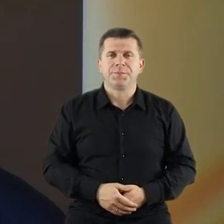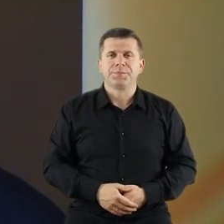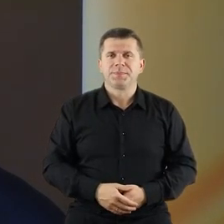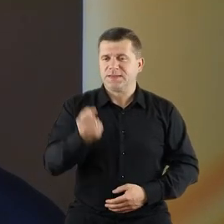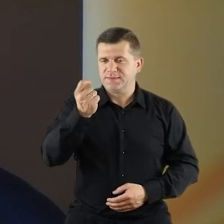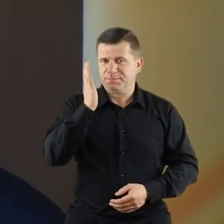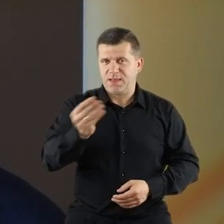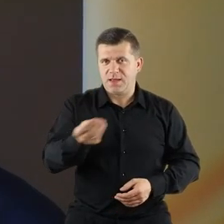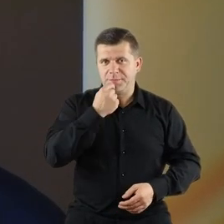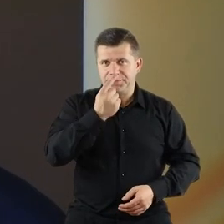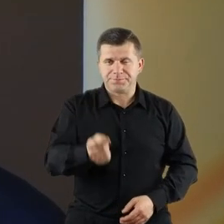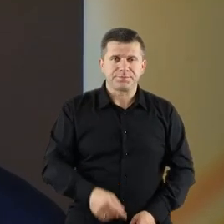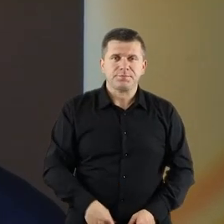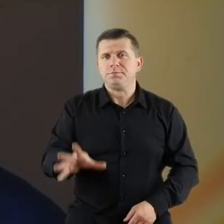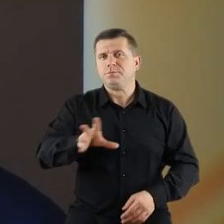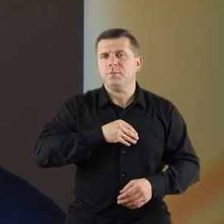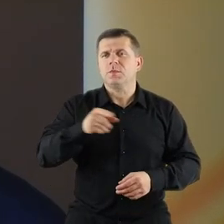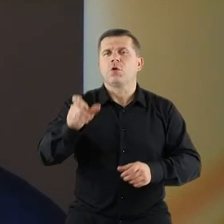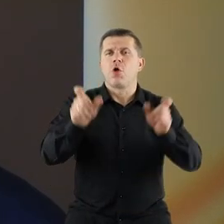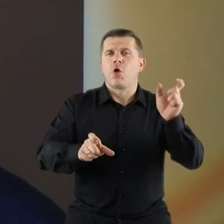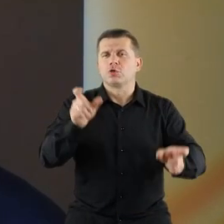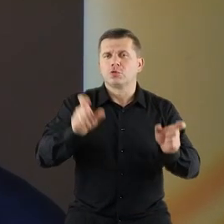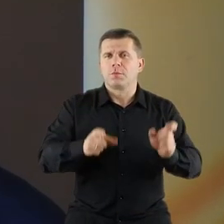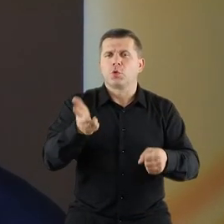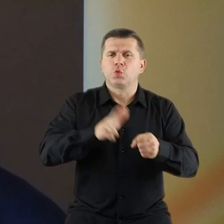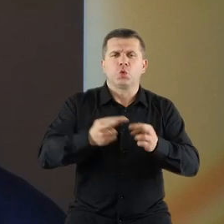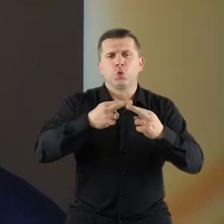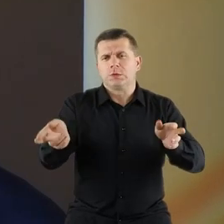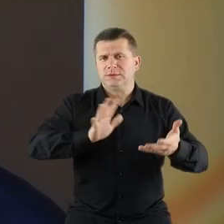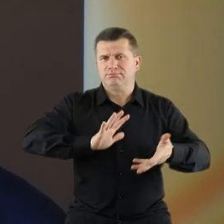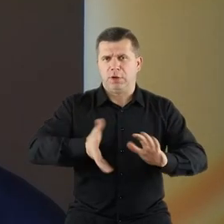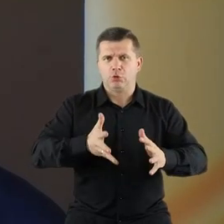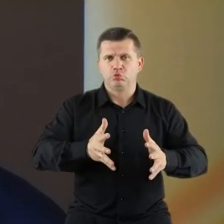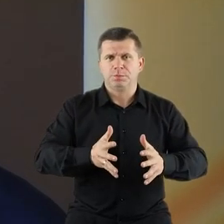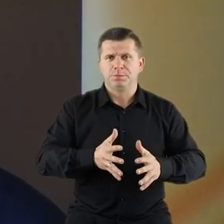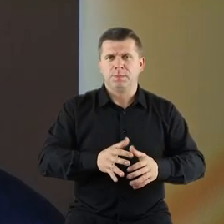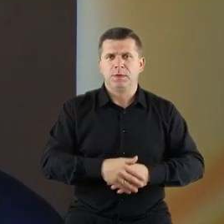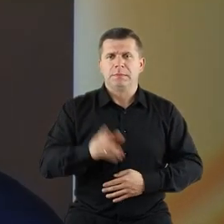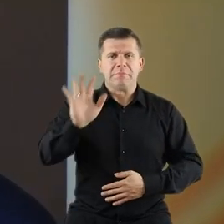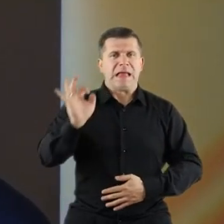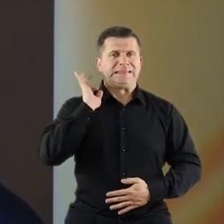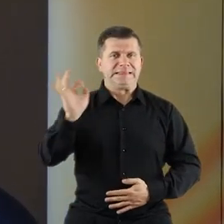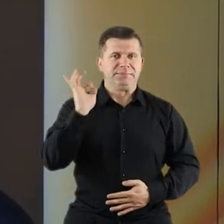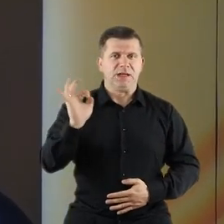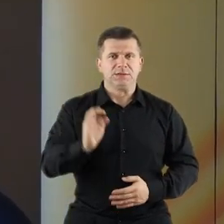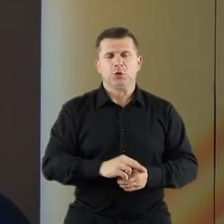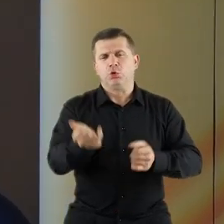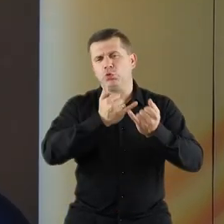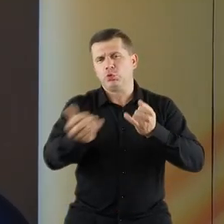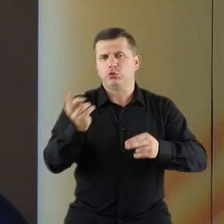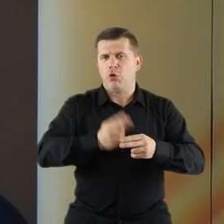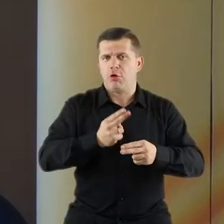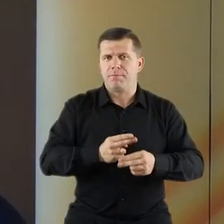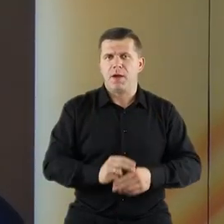za chwilę o tym będę mówić mogły to być osoby które w rozmaity sposób specjalizował się też w różnych